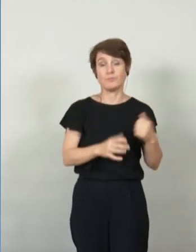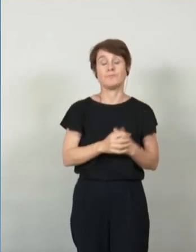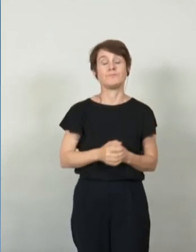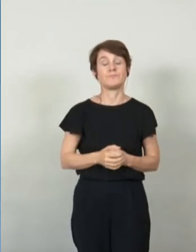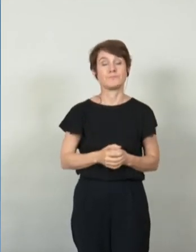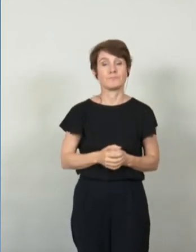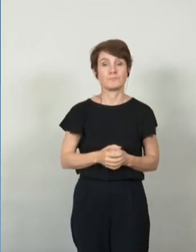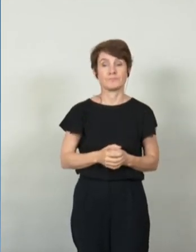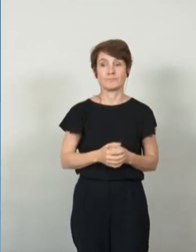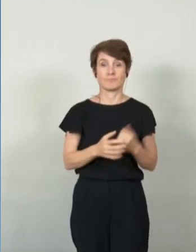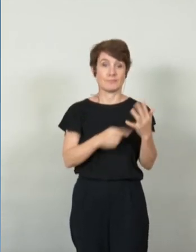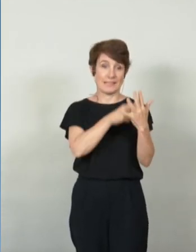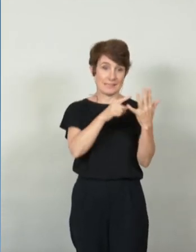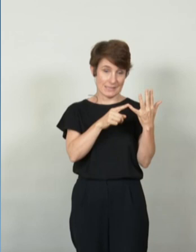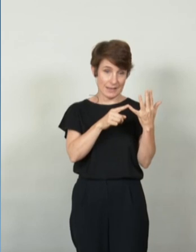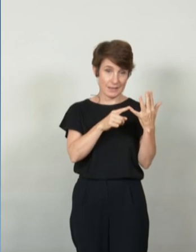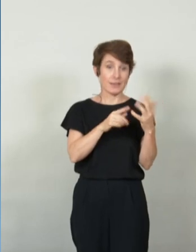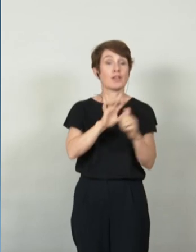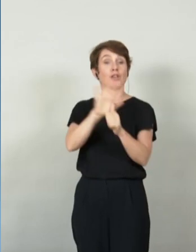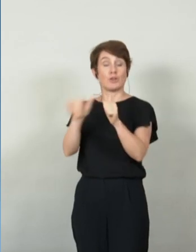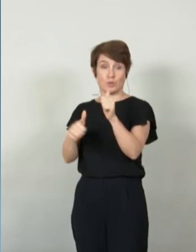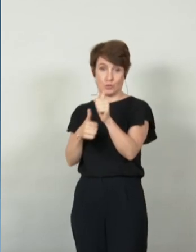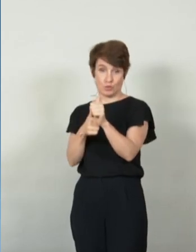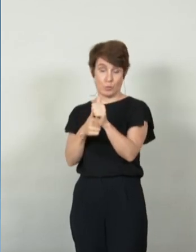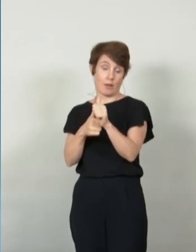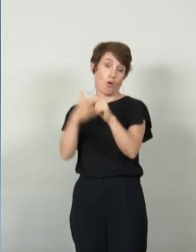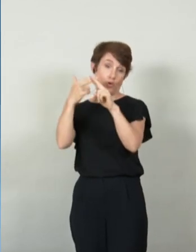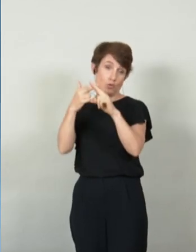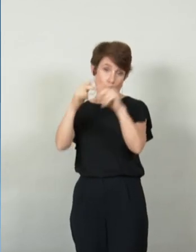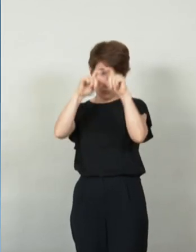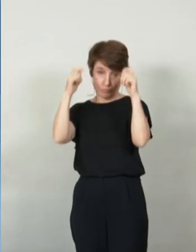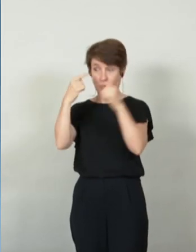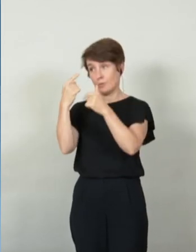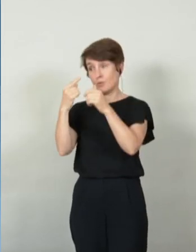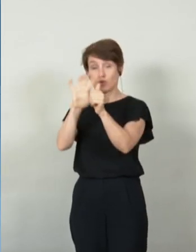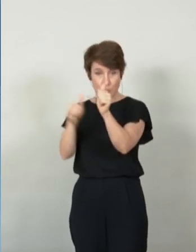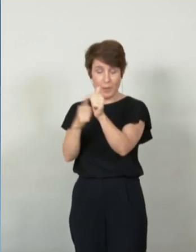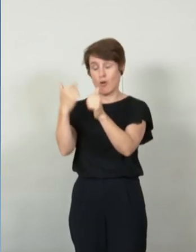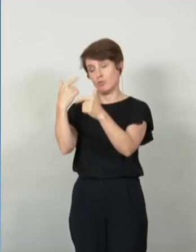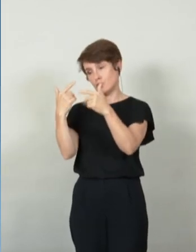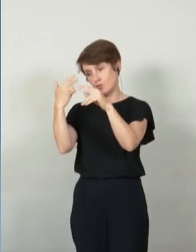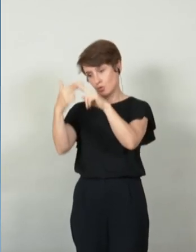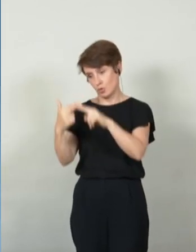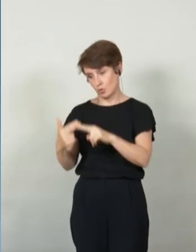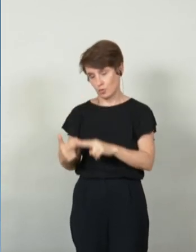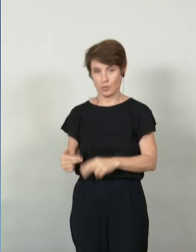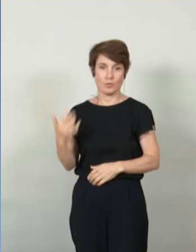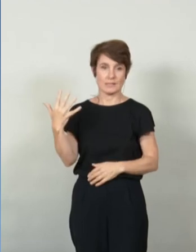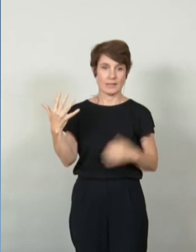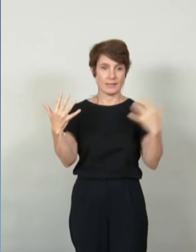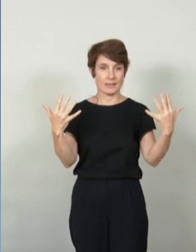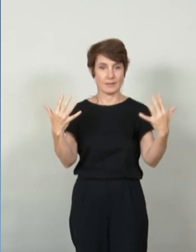bouzegoub et pour les suppléants Madame BRETON Monsieur Bertrand madame délatte monsieur Sabri et Monsieur picolé